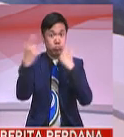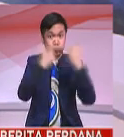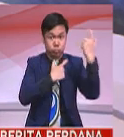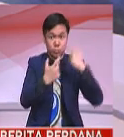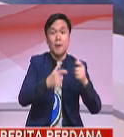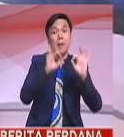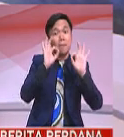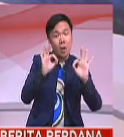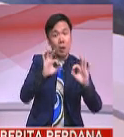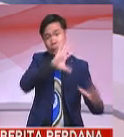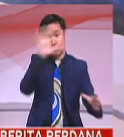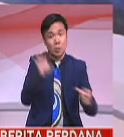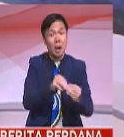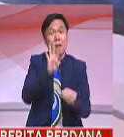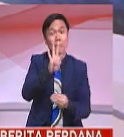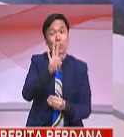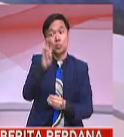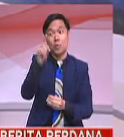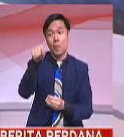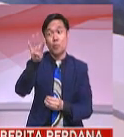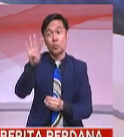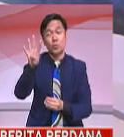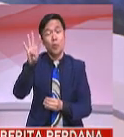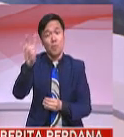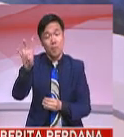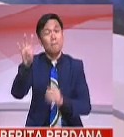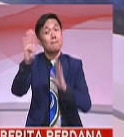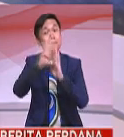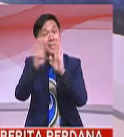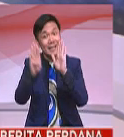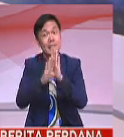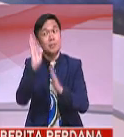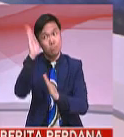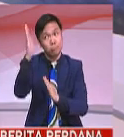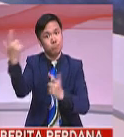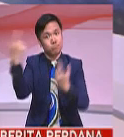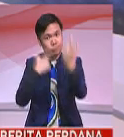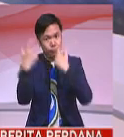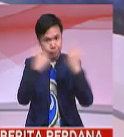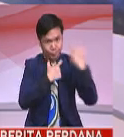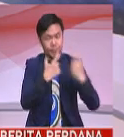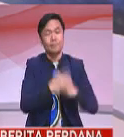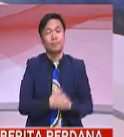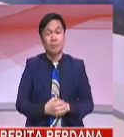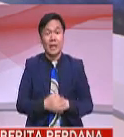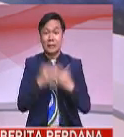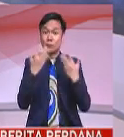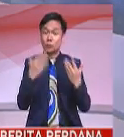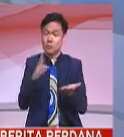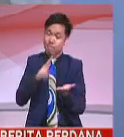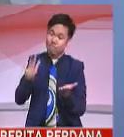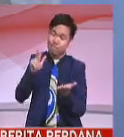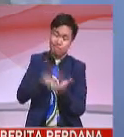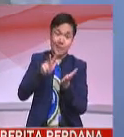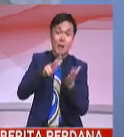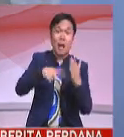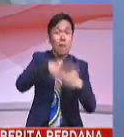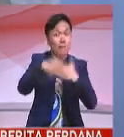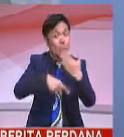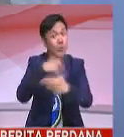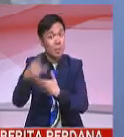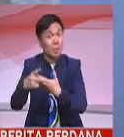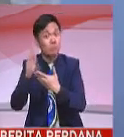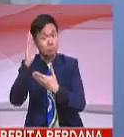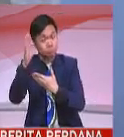berpotensi yg bernilai 4740 hantu cobyline ringgit ke dalam negara setelah mendapat kelulusan project-project